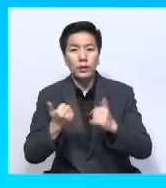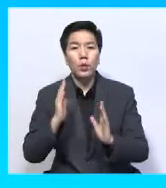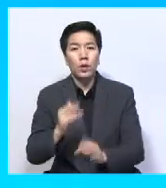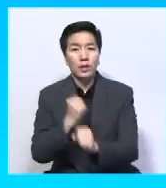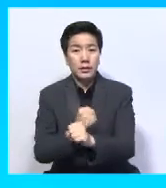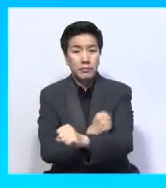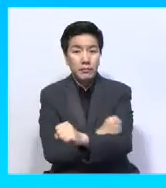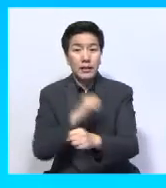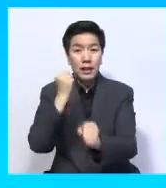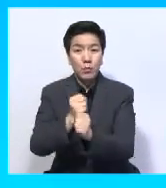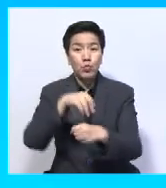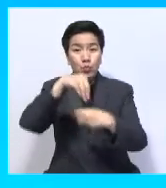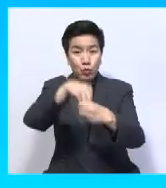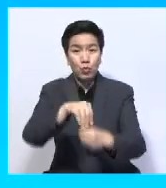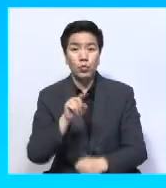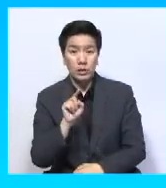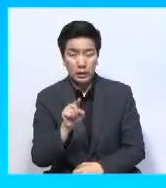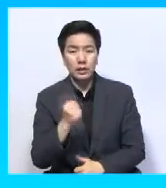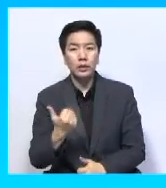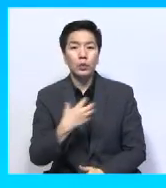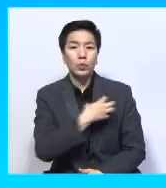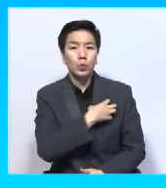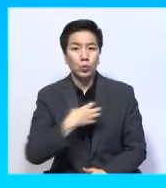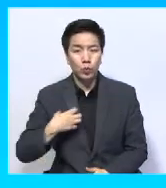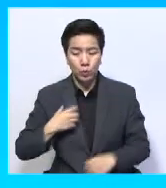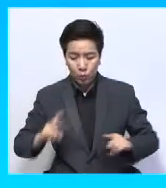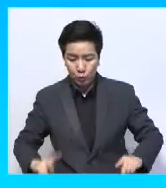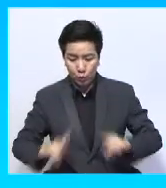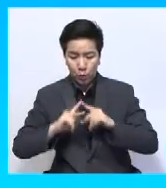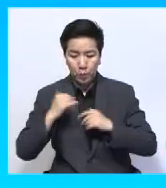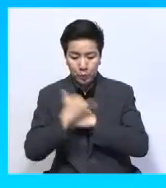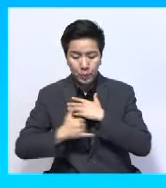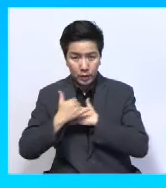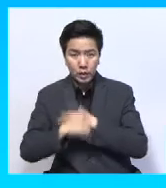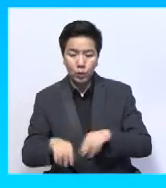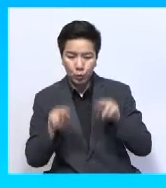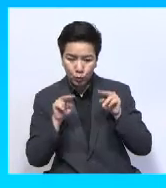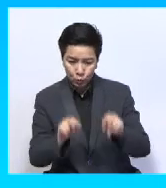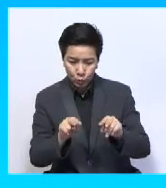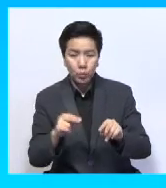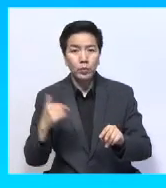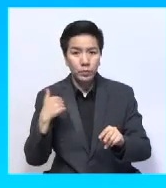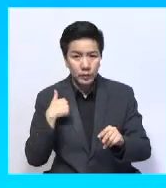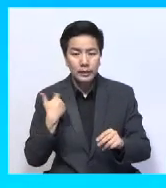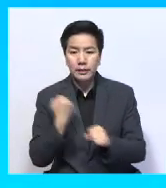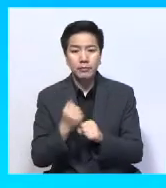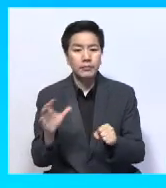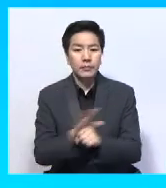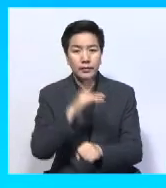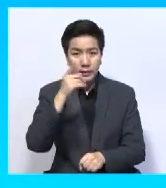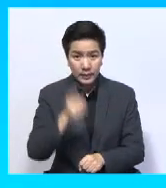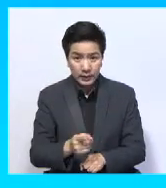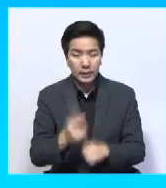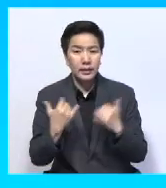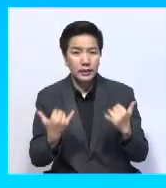านไทยที่อยู่ในภูมิภาคต่างๆทางสถานทูตและกระทรวงการต่างประเทศนะครับก็มีการดูแลแรงงานไทยในต่างประเทศอยู่แล้ว